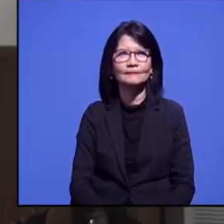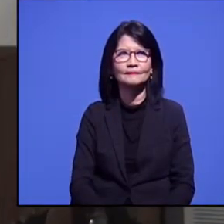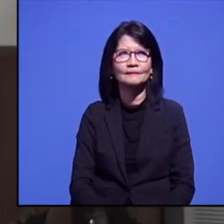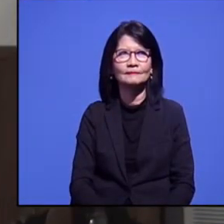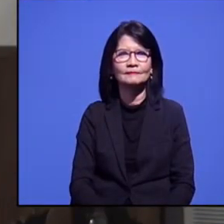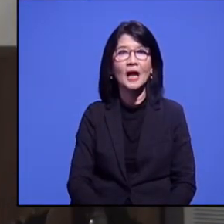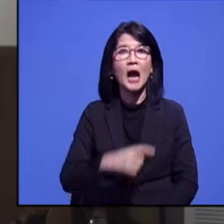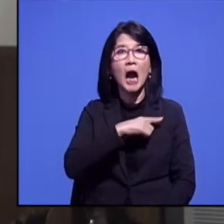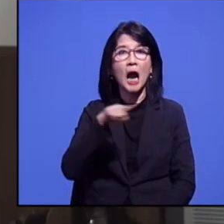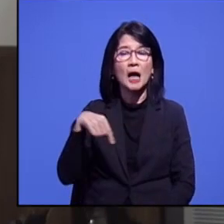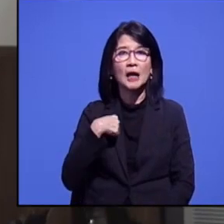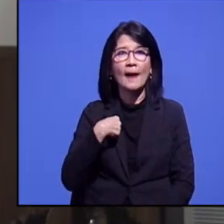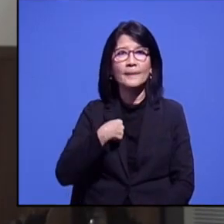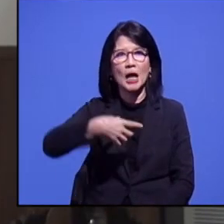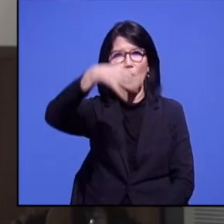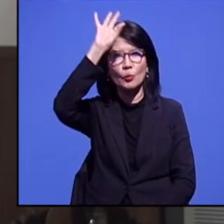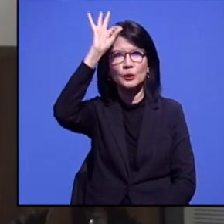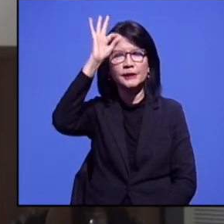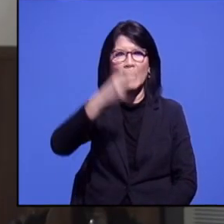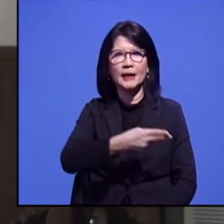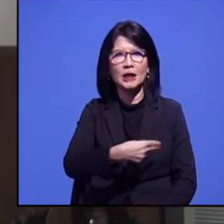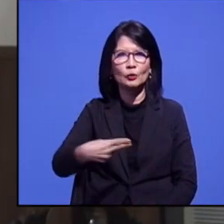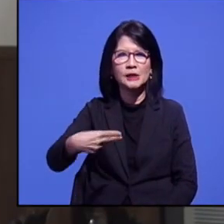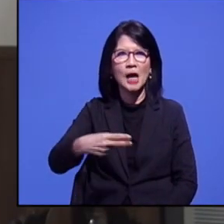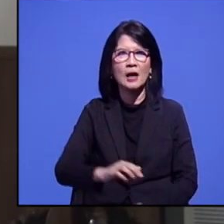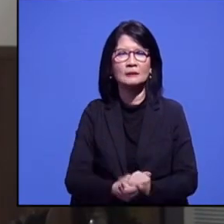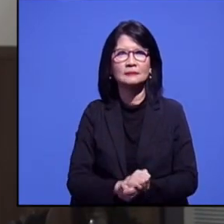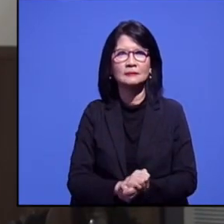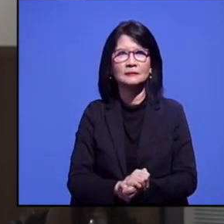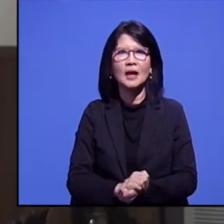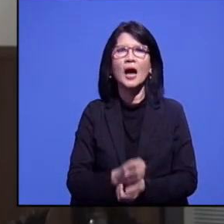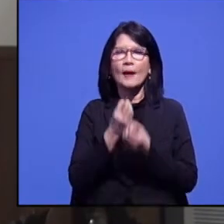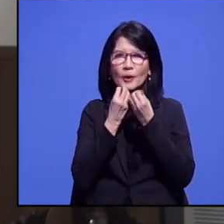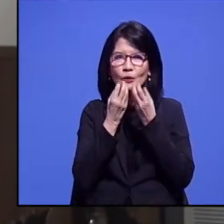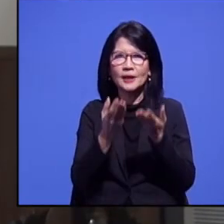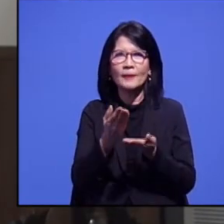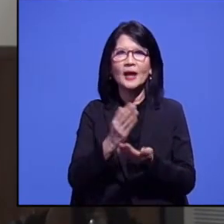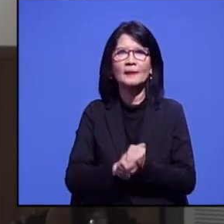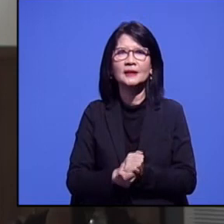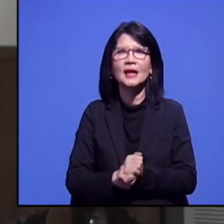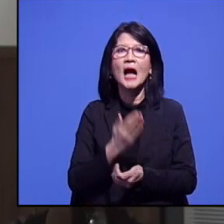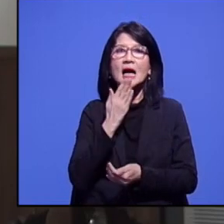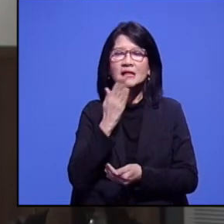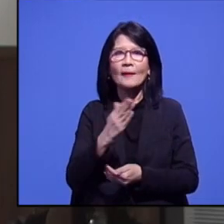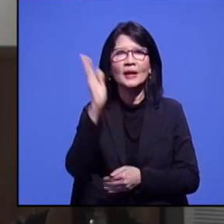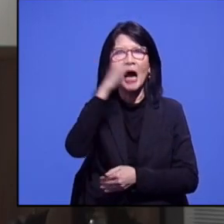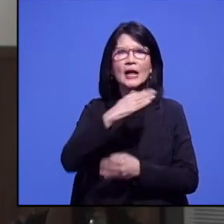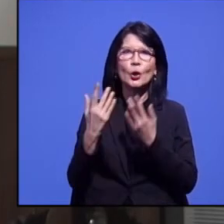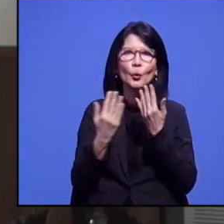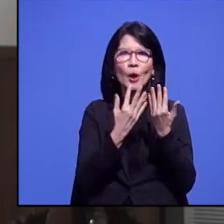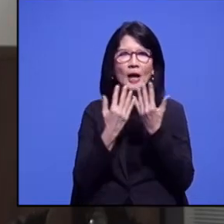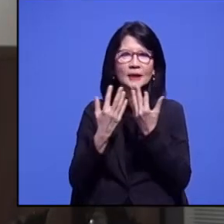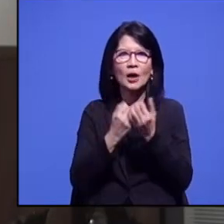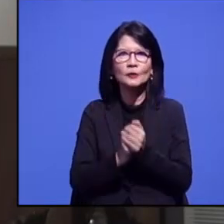coming Kepolisian Negara Republik Indonesia mengucapkan selamat hari ulang tahun